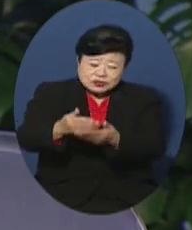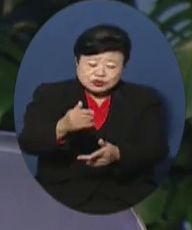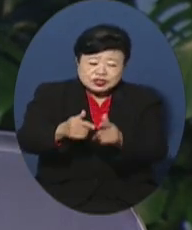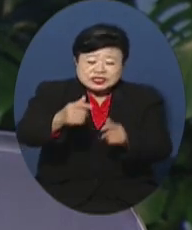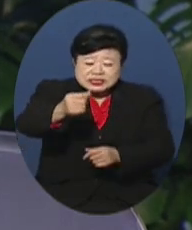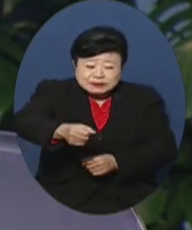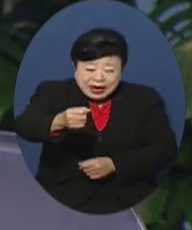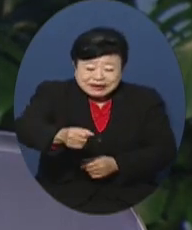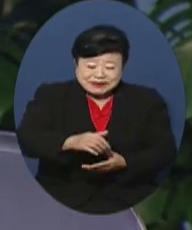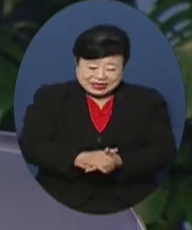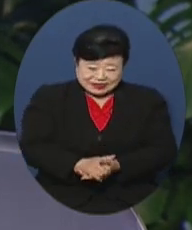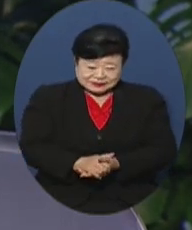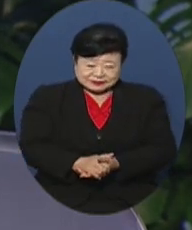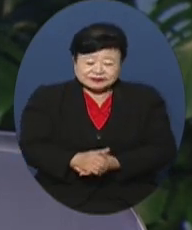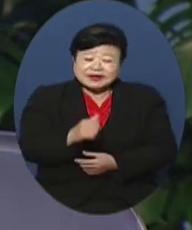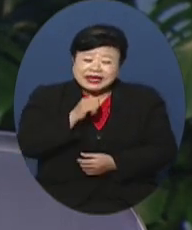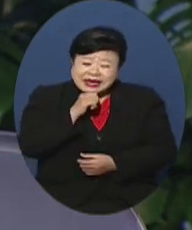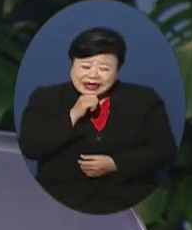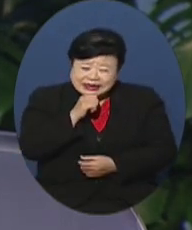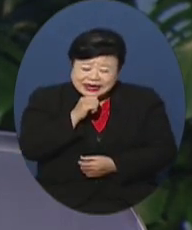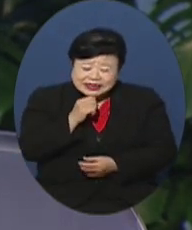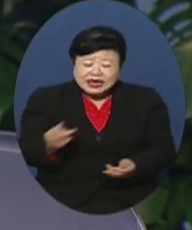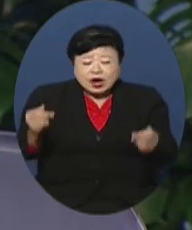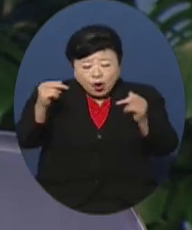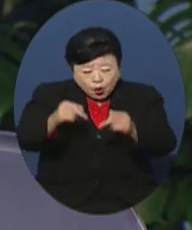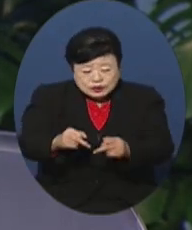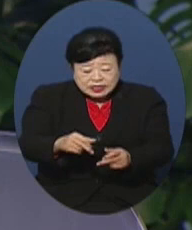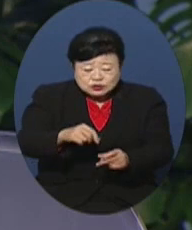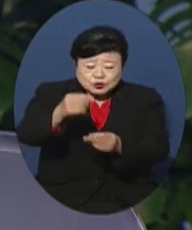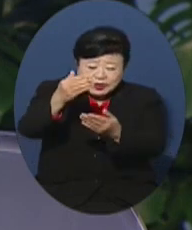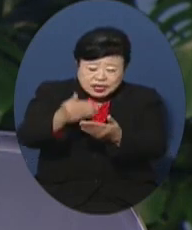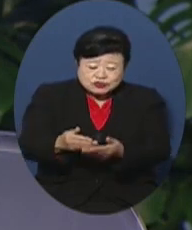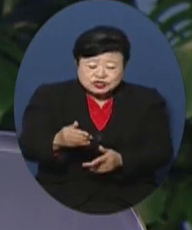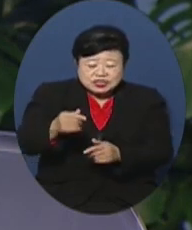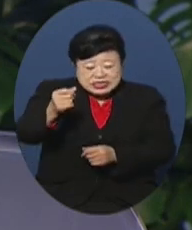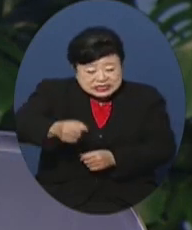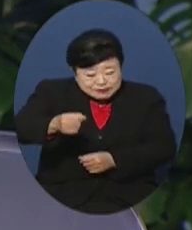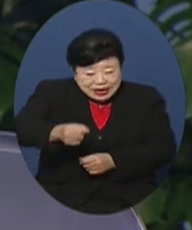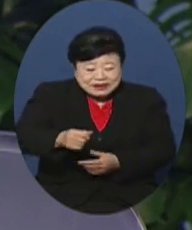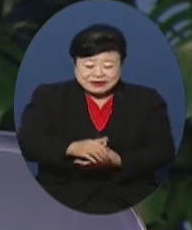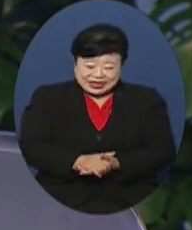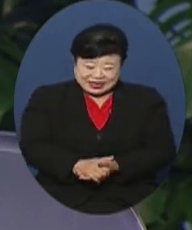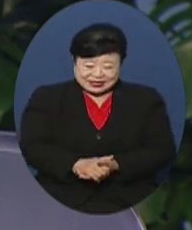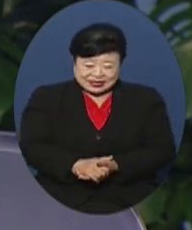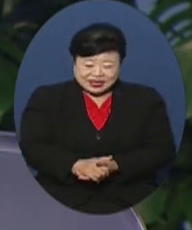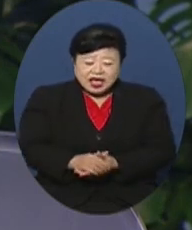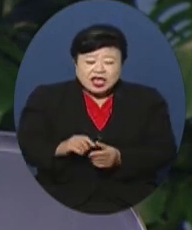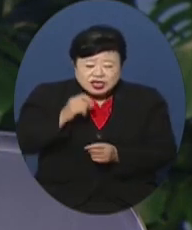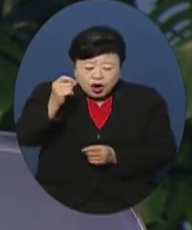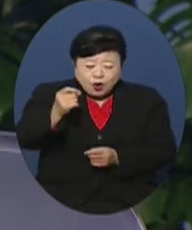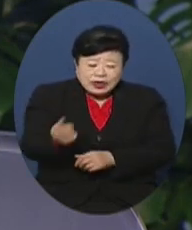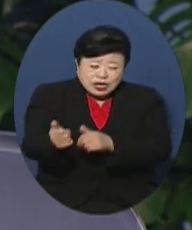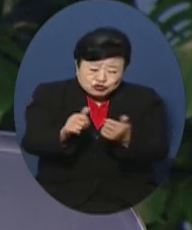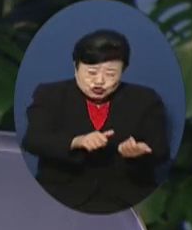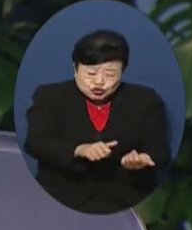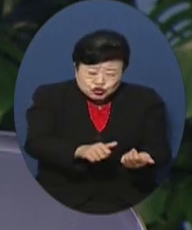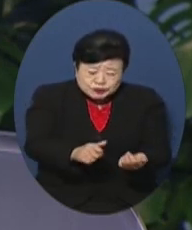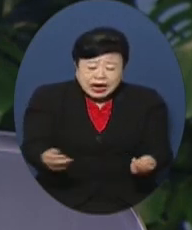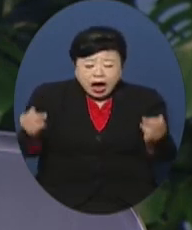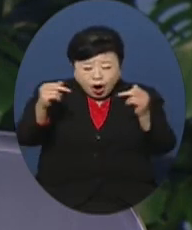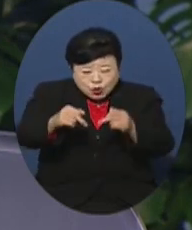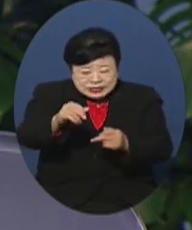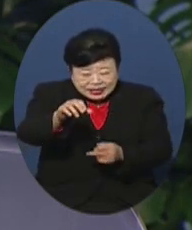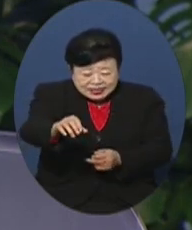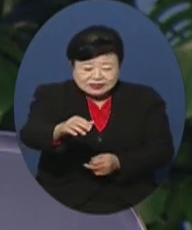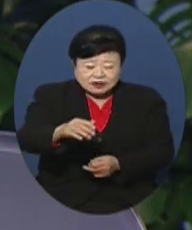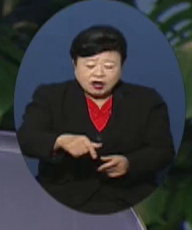지팡이요 가난이라는 골짜기에서 건져주는 지팡이요 영원한 죽음이라는 골짜기에서